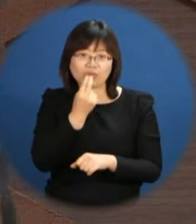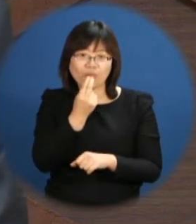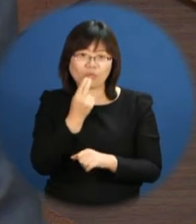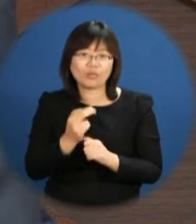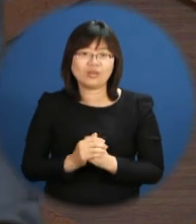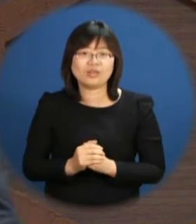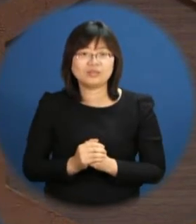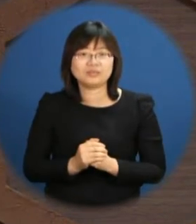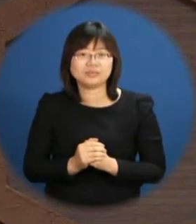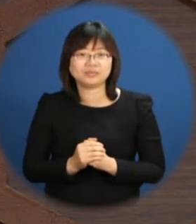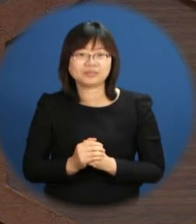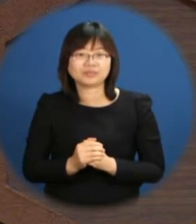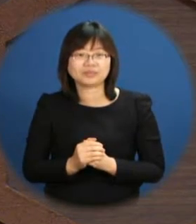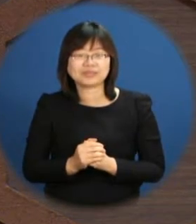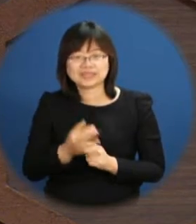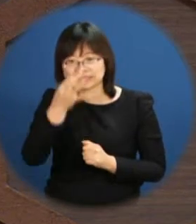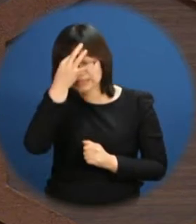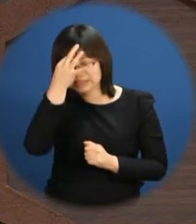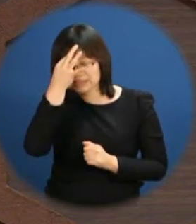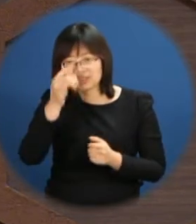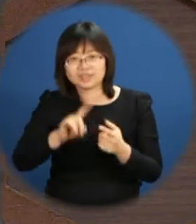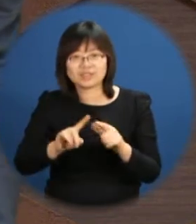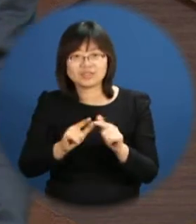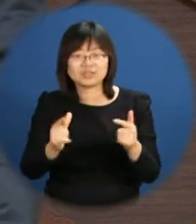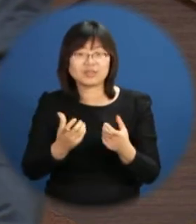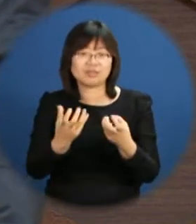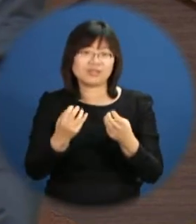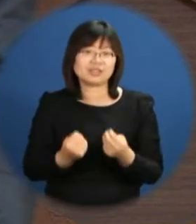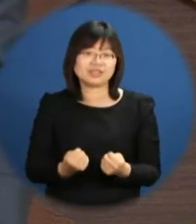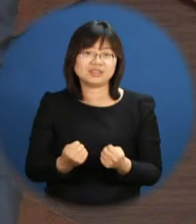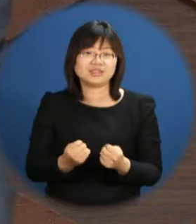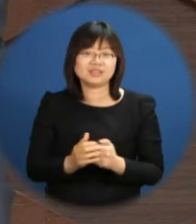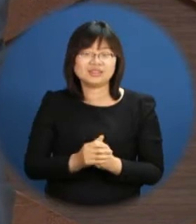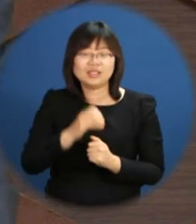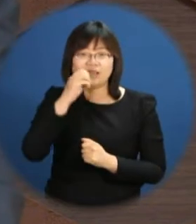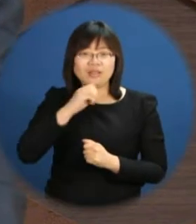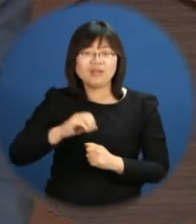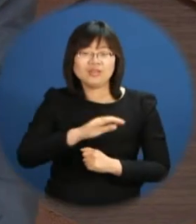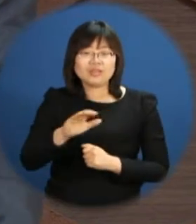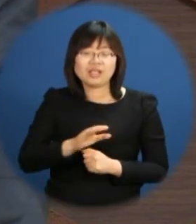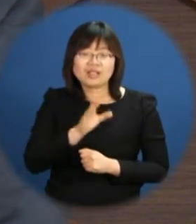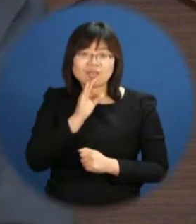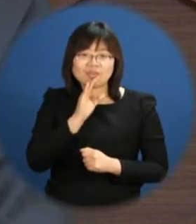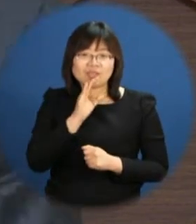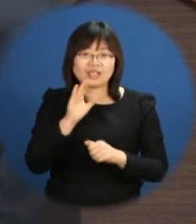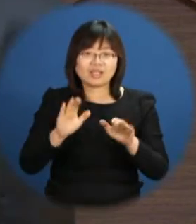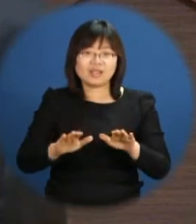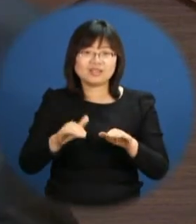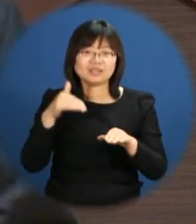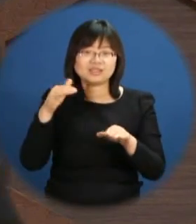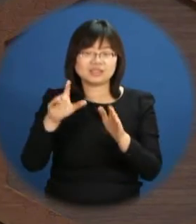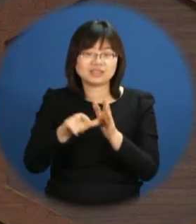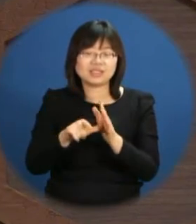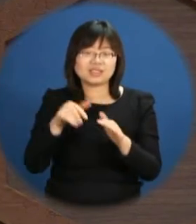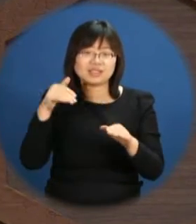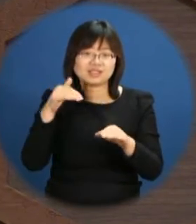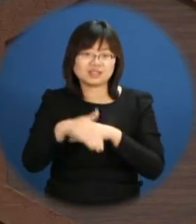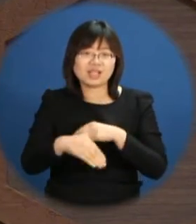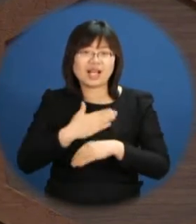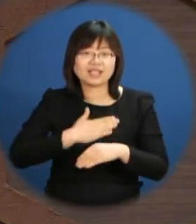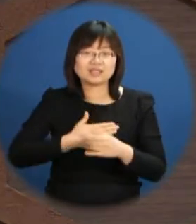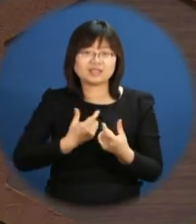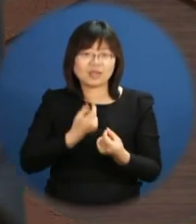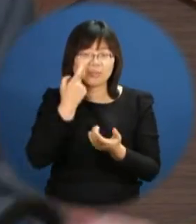2 하는 기능 그런 것을 많이 그냥 우리가 정말 현대적으로 알고 있듯이 발표했는데